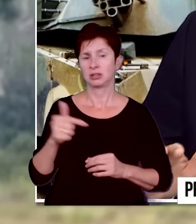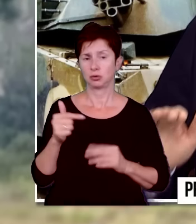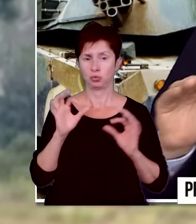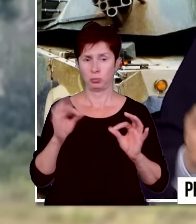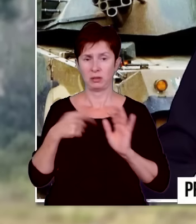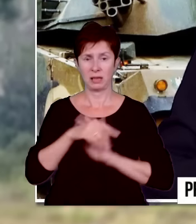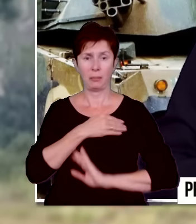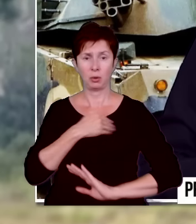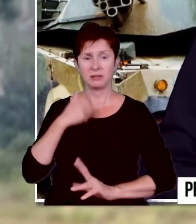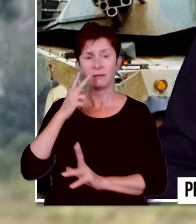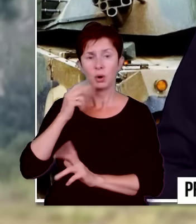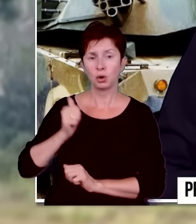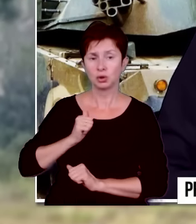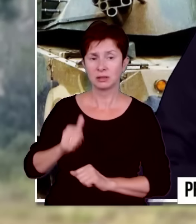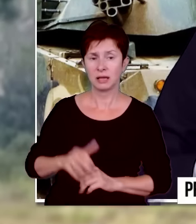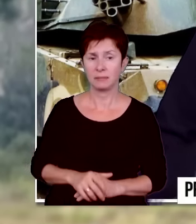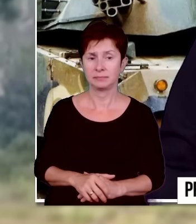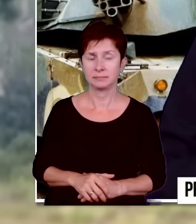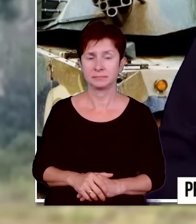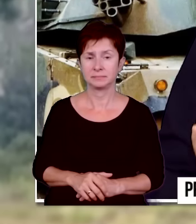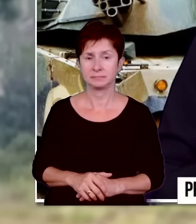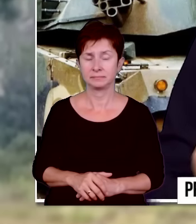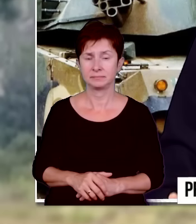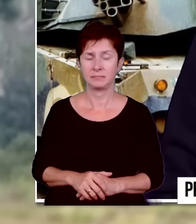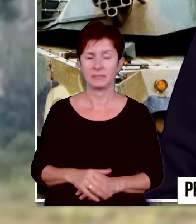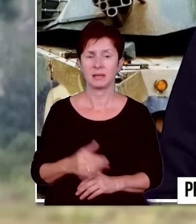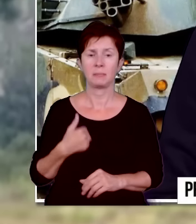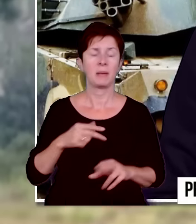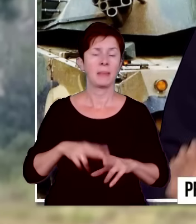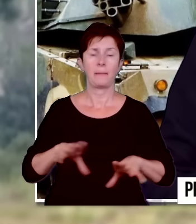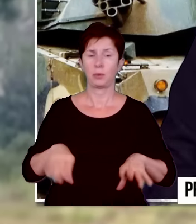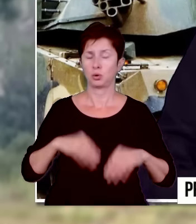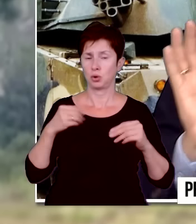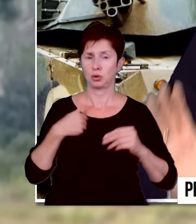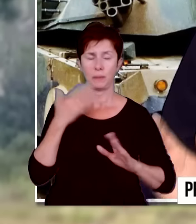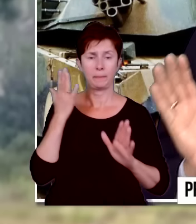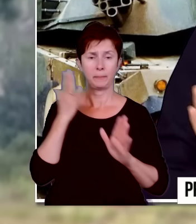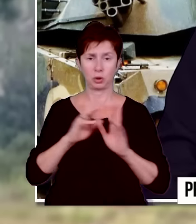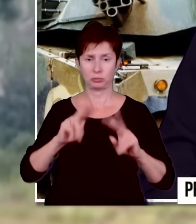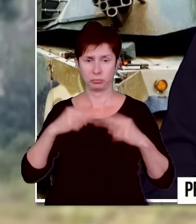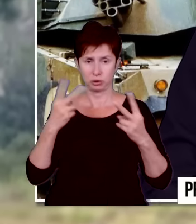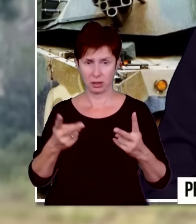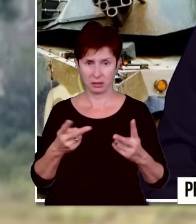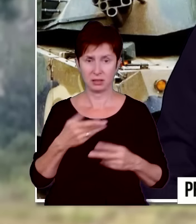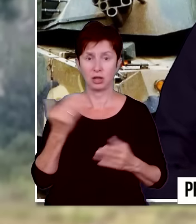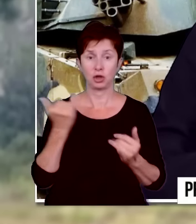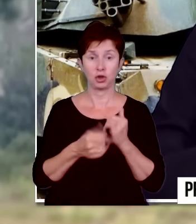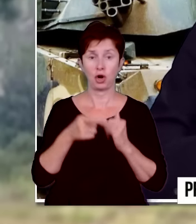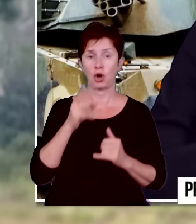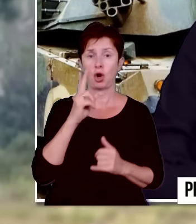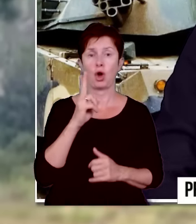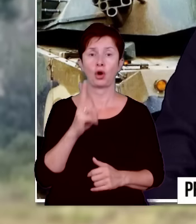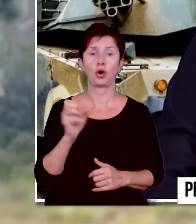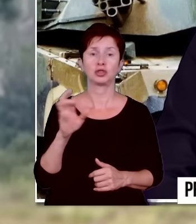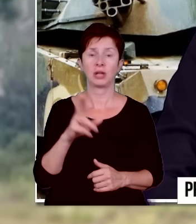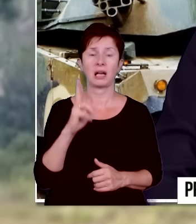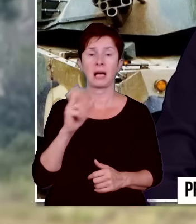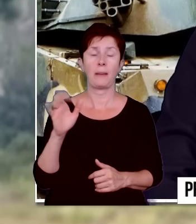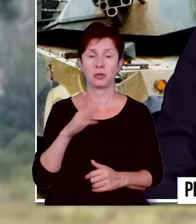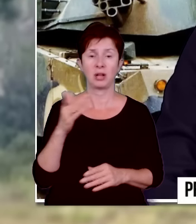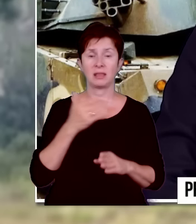to jest tak że my od samego początku sformułowali bardzo prosty przekaz znaczy tam gdzie Władysław Kosiniak Kamysz będzie kontynuował